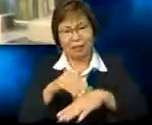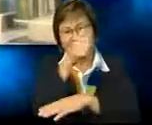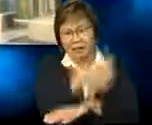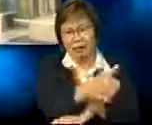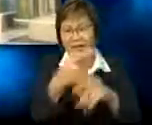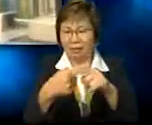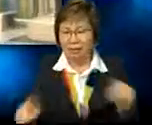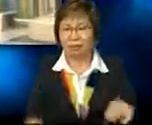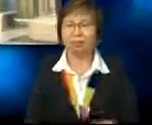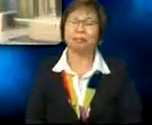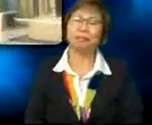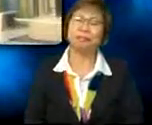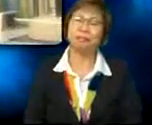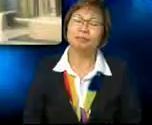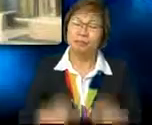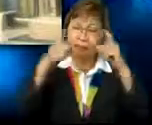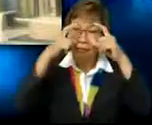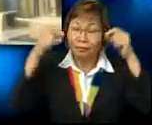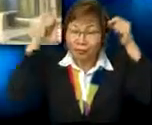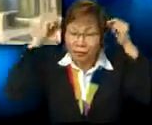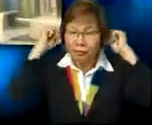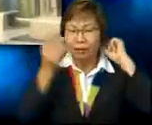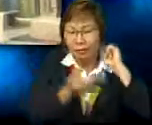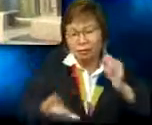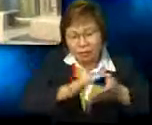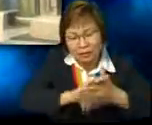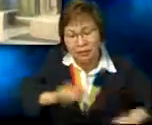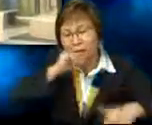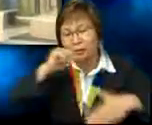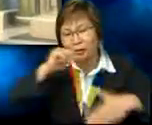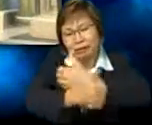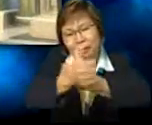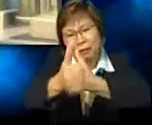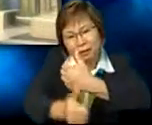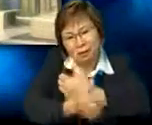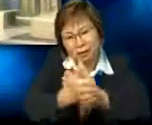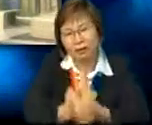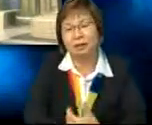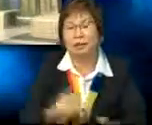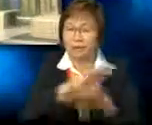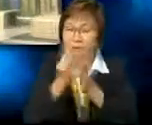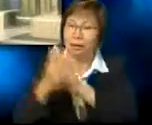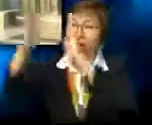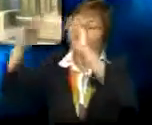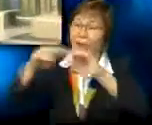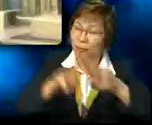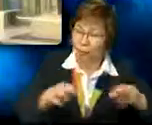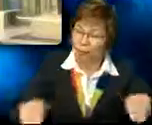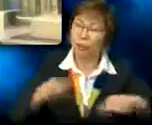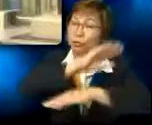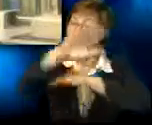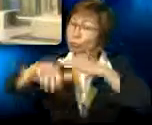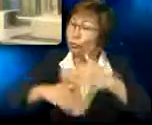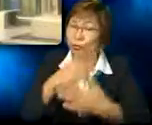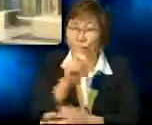waktu yang berlainan, ya. Dan kacamata satu benda yang selamat yang tidak mempunyai risiko. Ya, jadi harap pelajar-pelajar semua